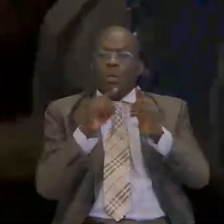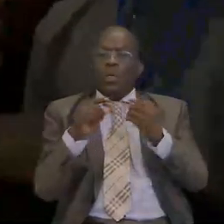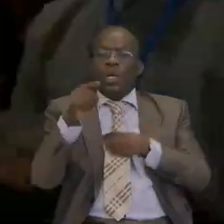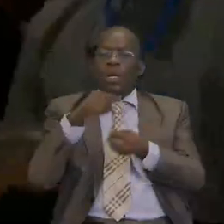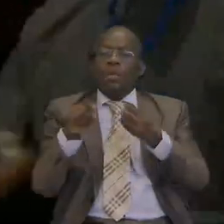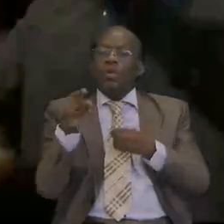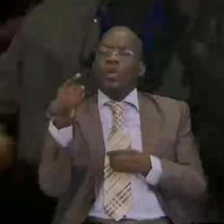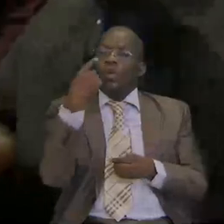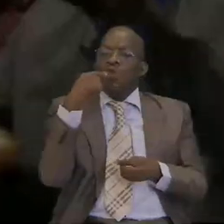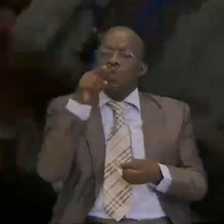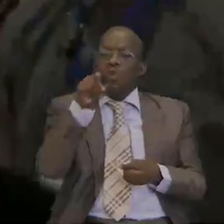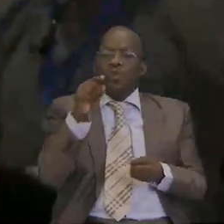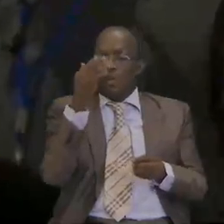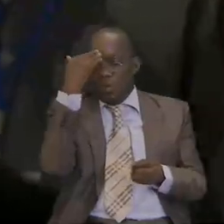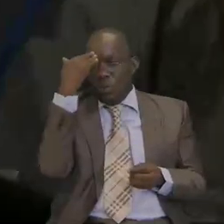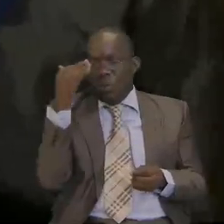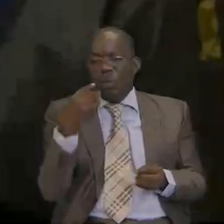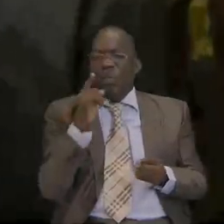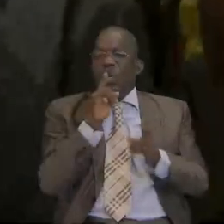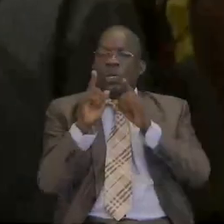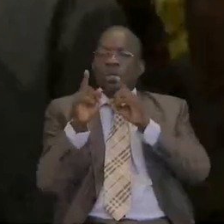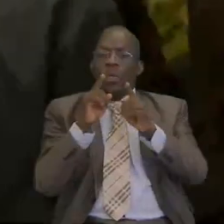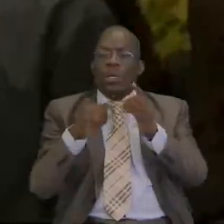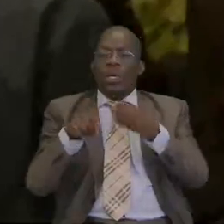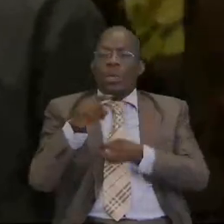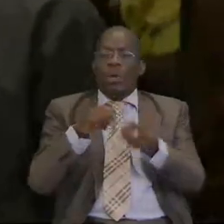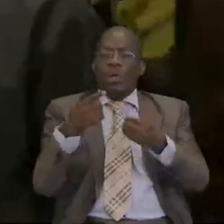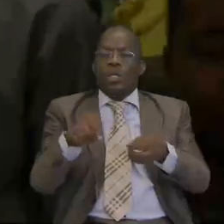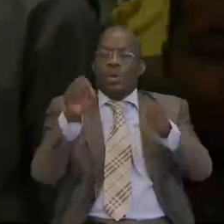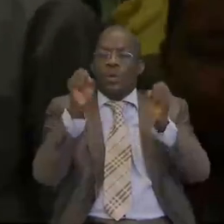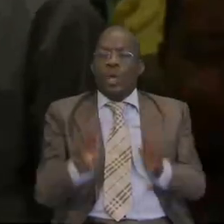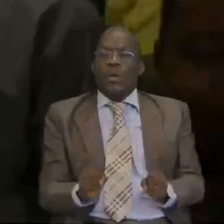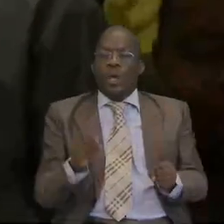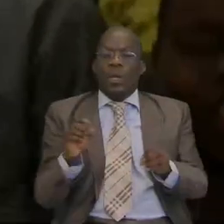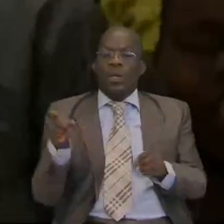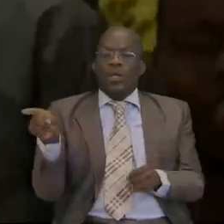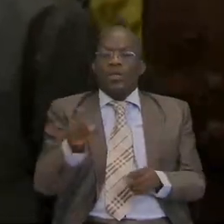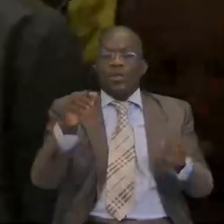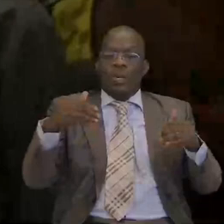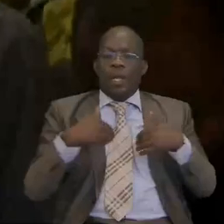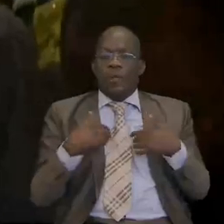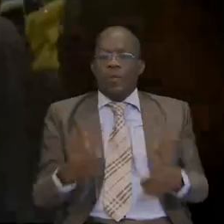Parle de celui que tu connais. Parle de la puissance que tu as.